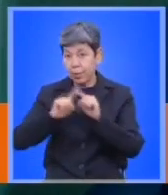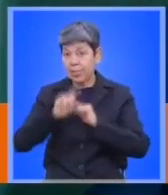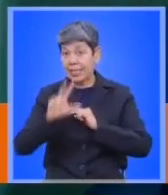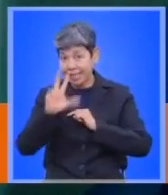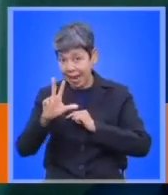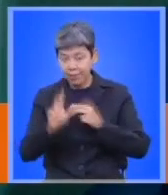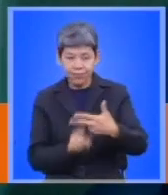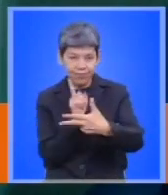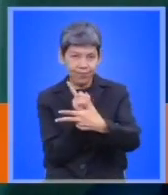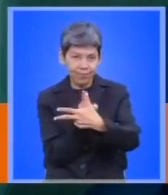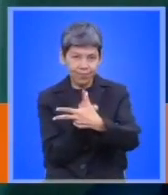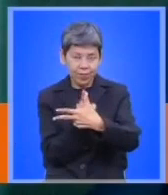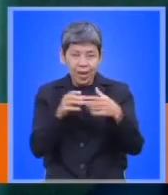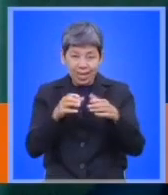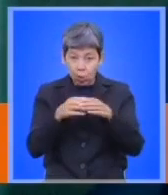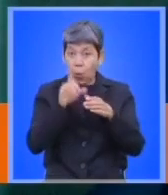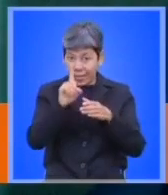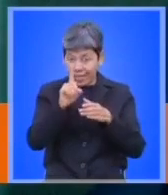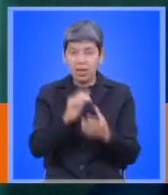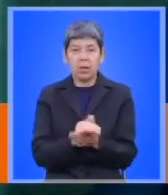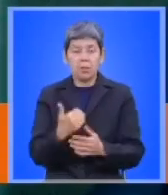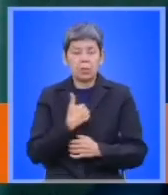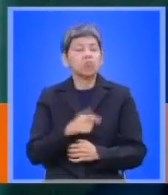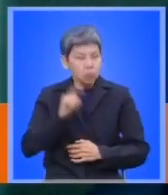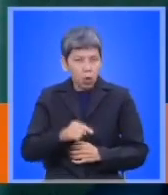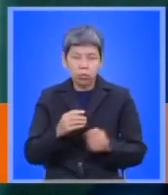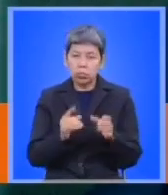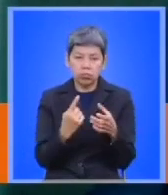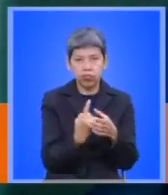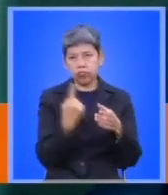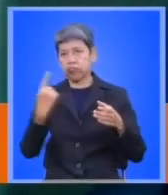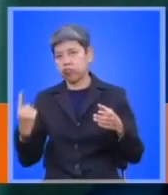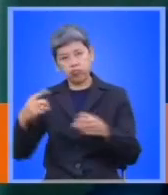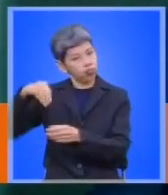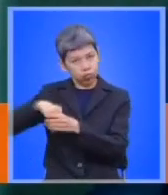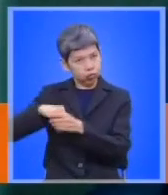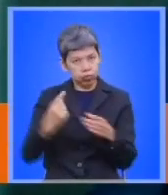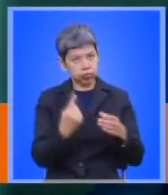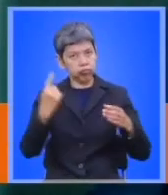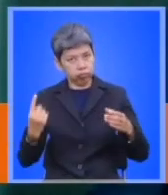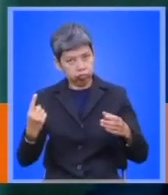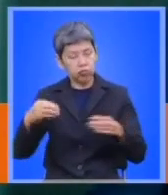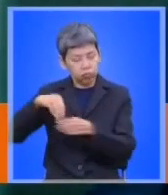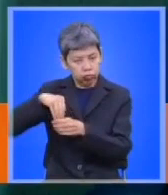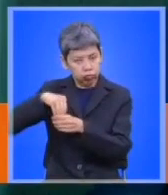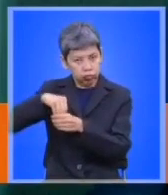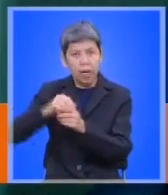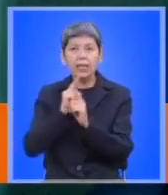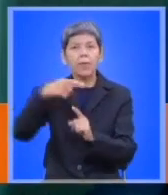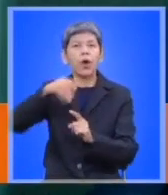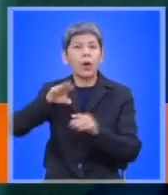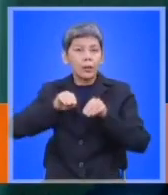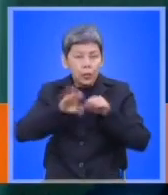คือกลุ่มที่1คือกลุ่มที่มีความจำเป็นต้องแยกการหรือคงไว้สังเกตอาการตามพรบ.โรคติ